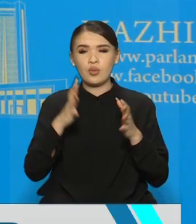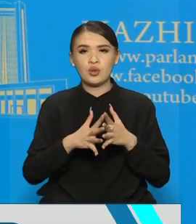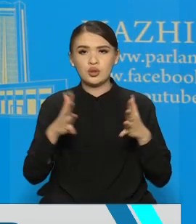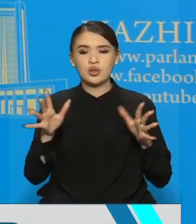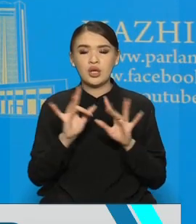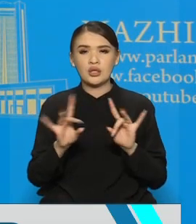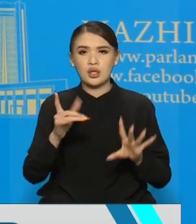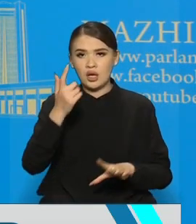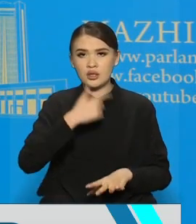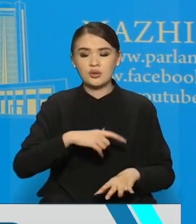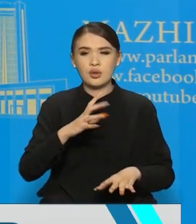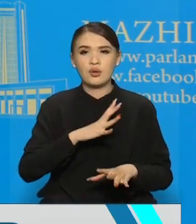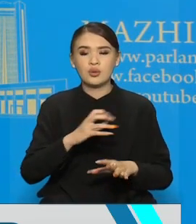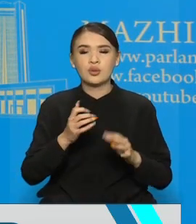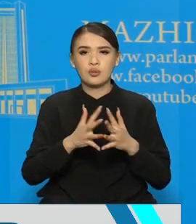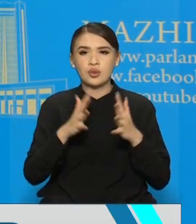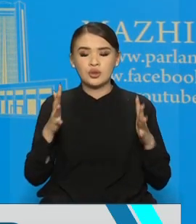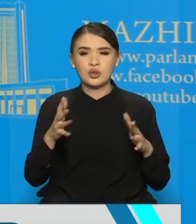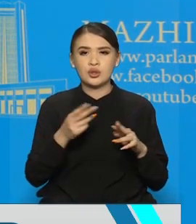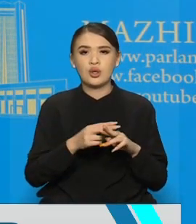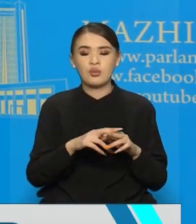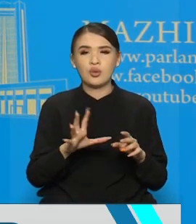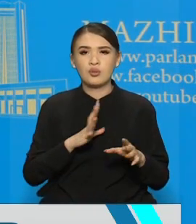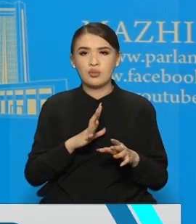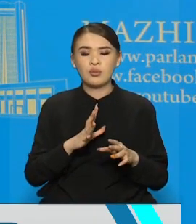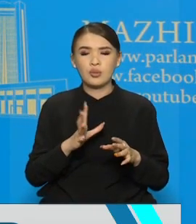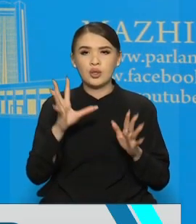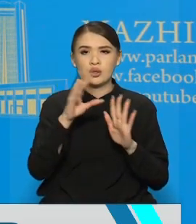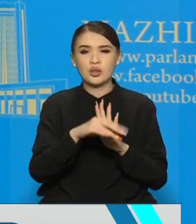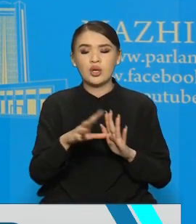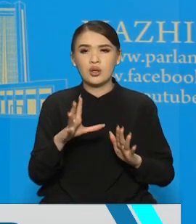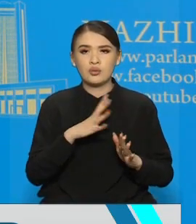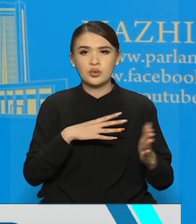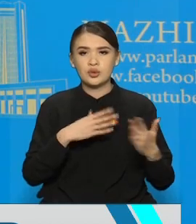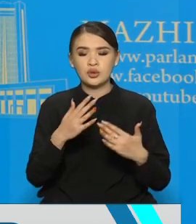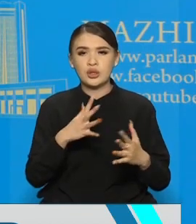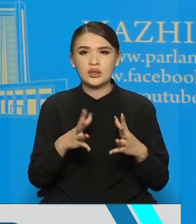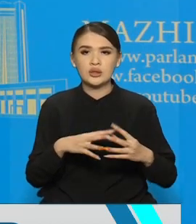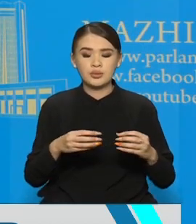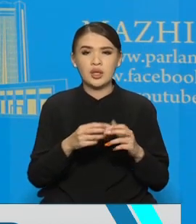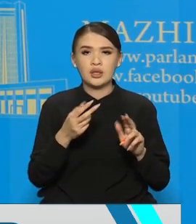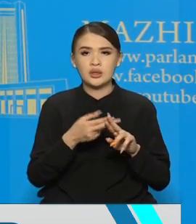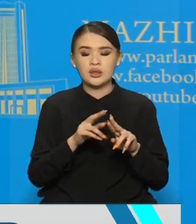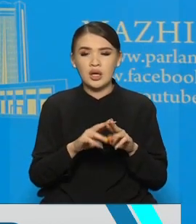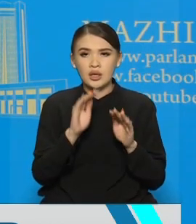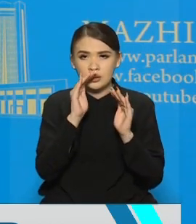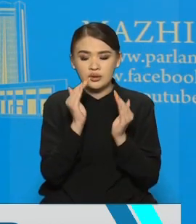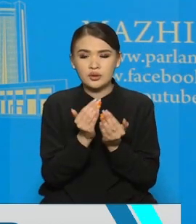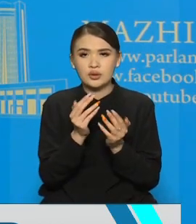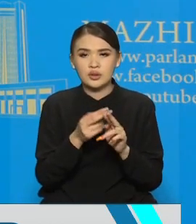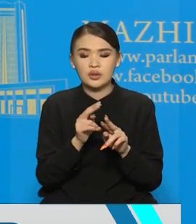и скорее больше знаете такой э подход где-то может быть метафизически да то есть семья Это ячейка общества это такой